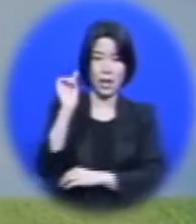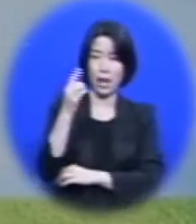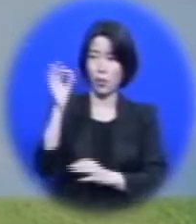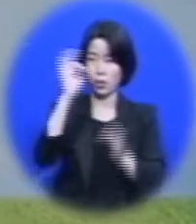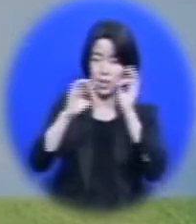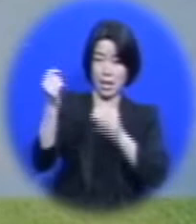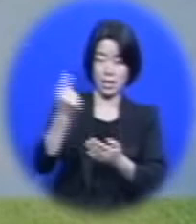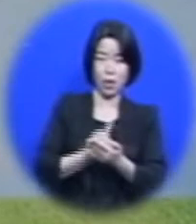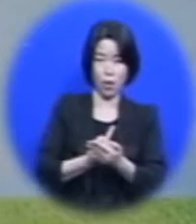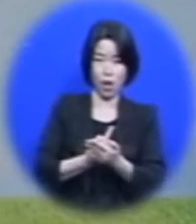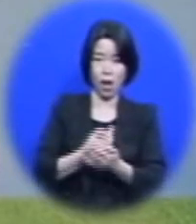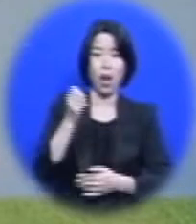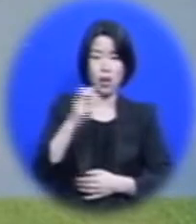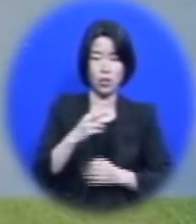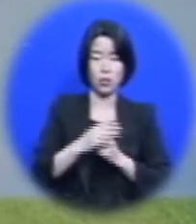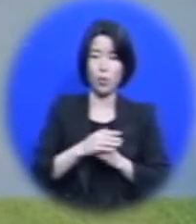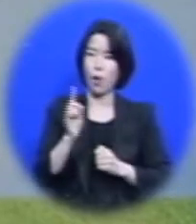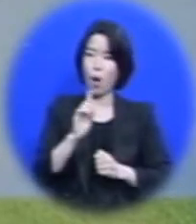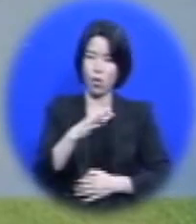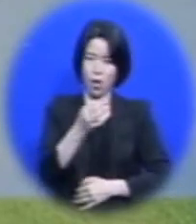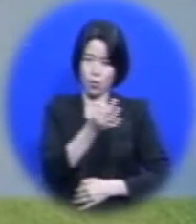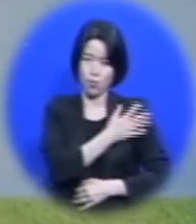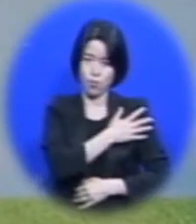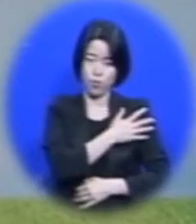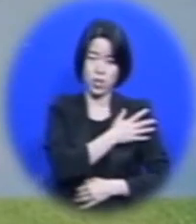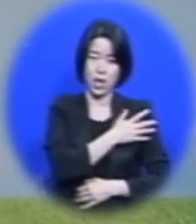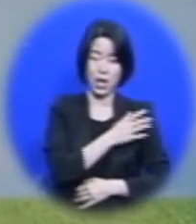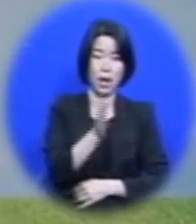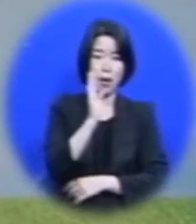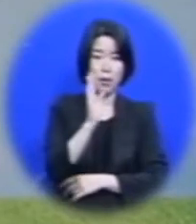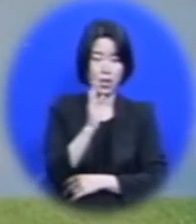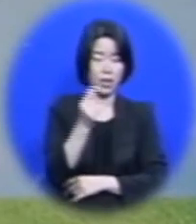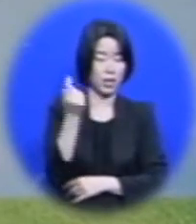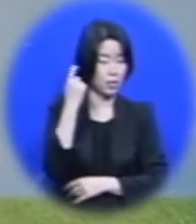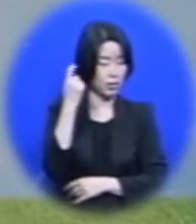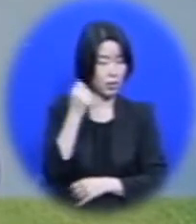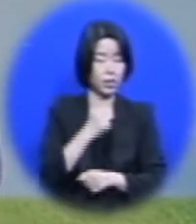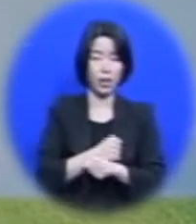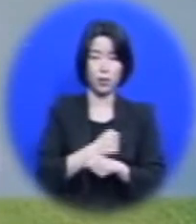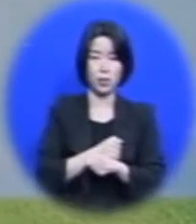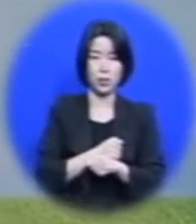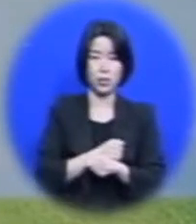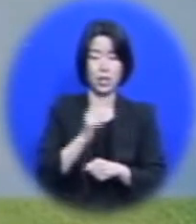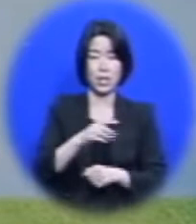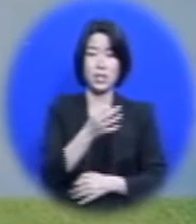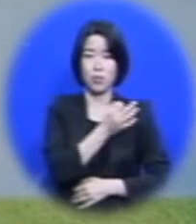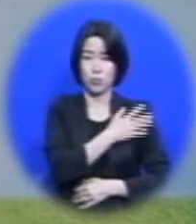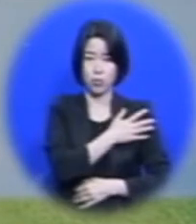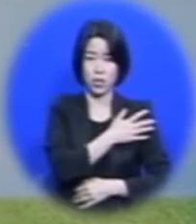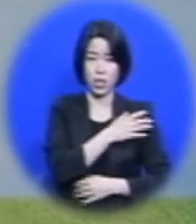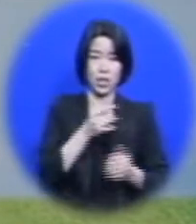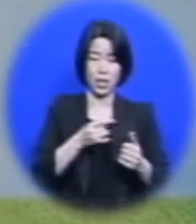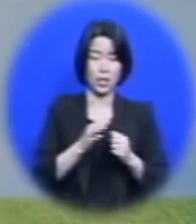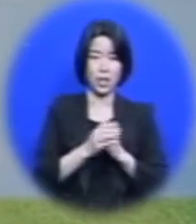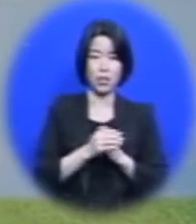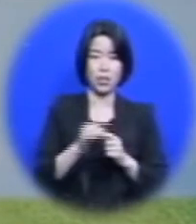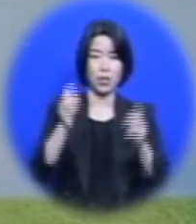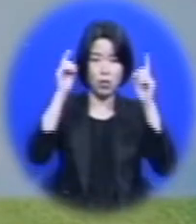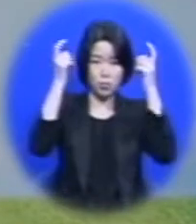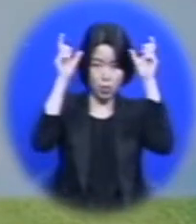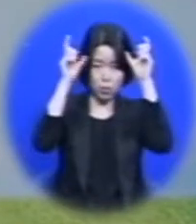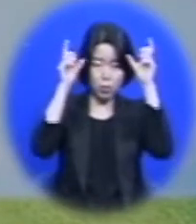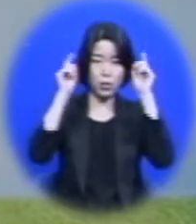그리고는 어느 부자 이야기를 들었다고 하면서 이 부자에게는 소와 양이 많은데 어느 날